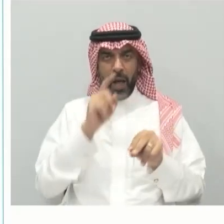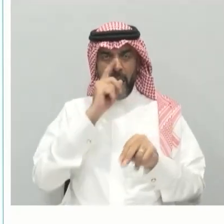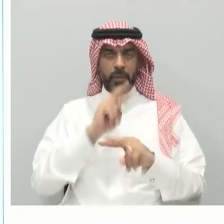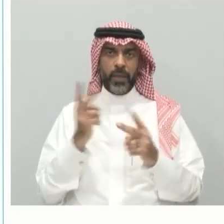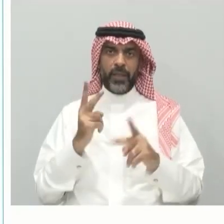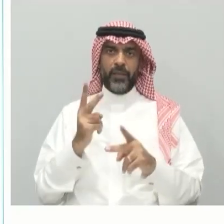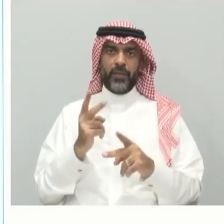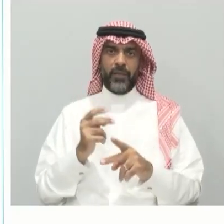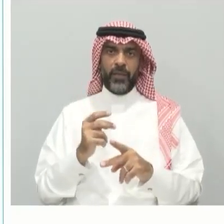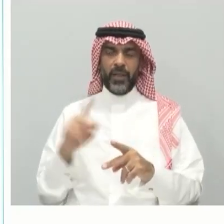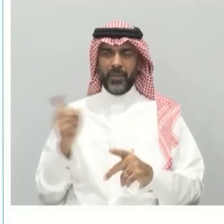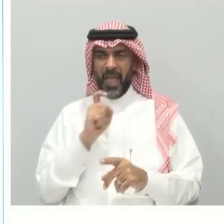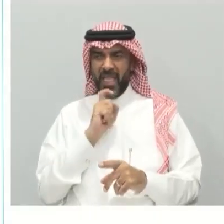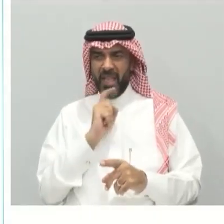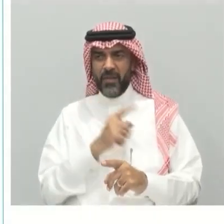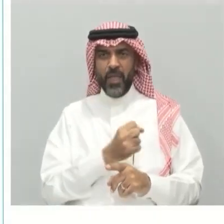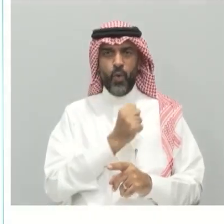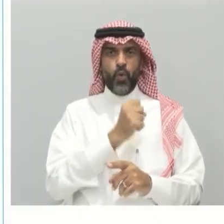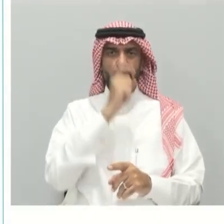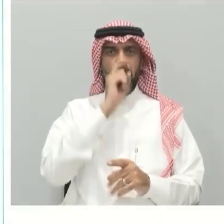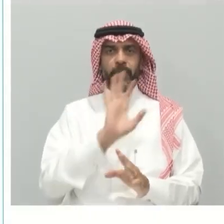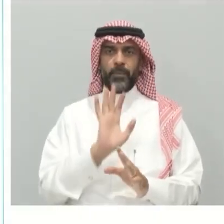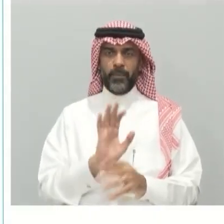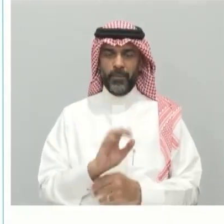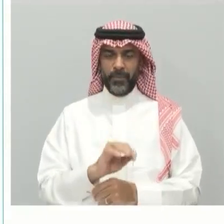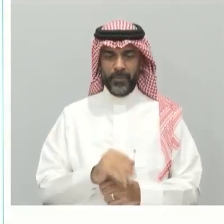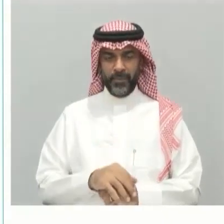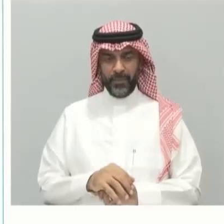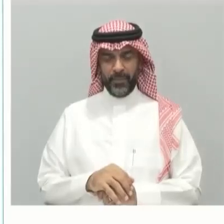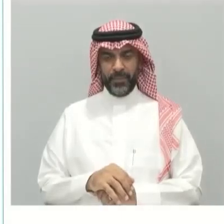انتقال مين حتى يتم انتقال الشحنات اللي